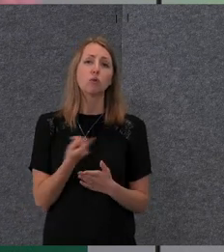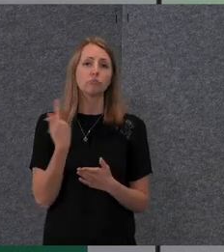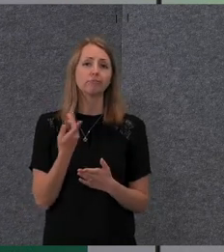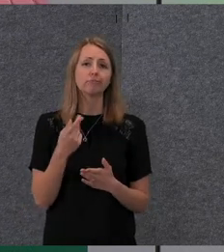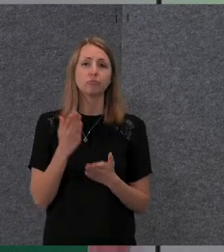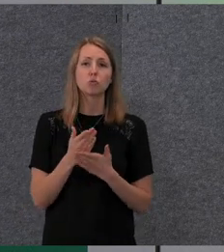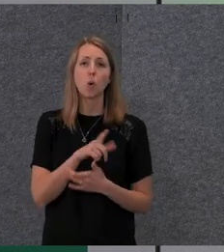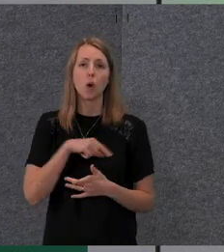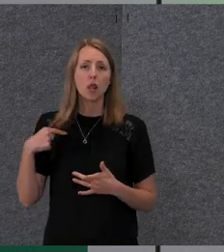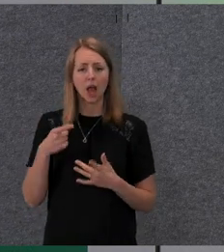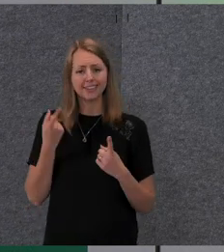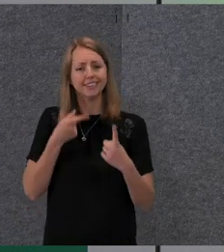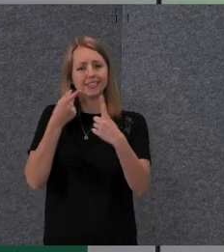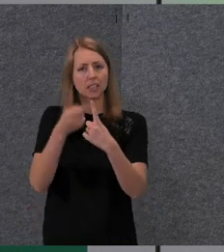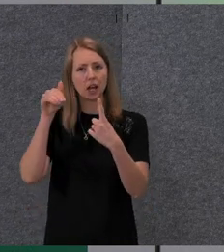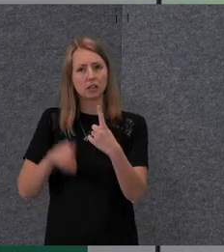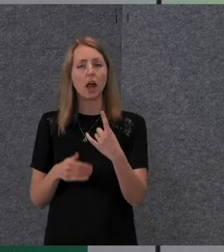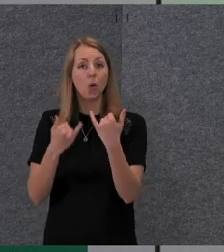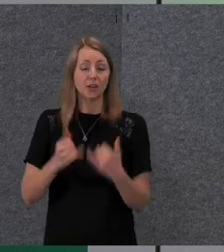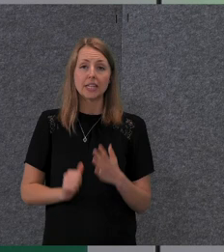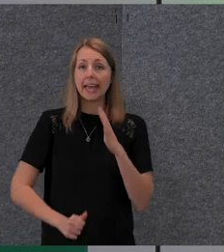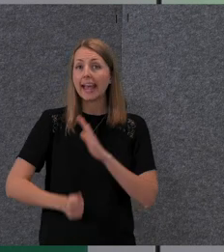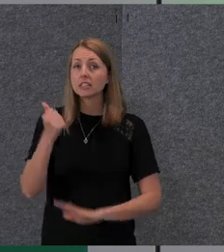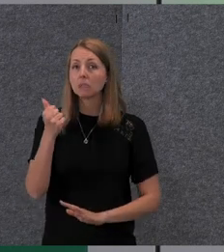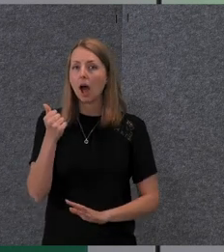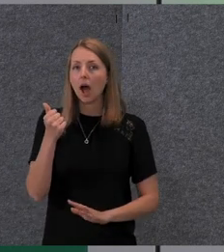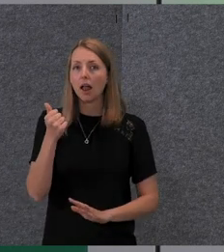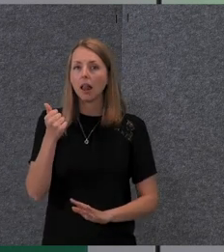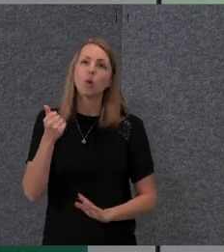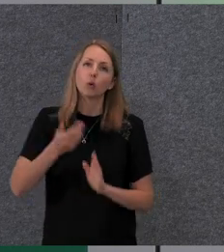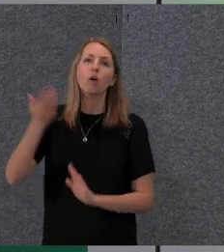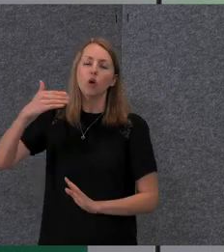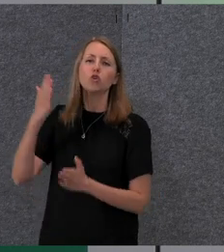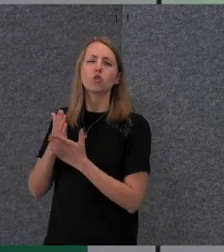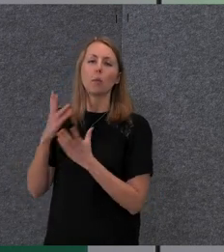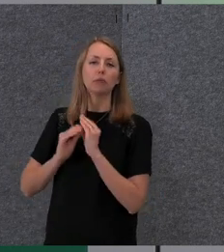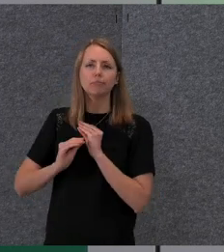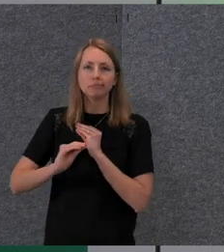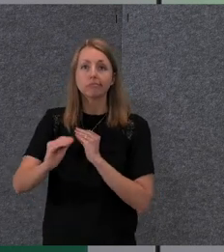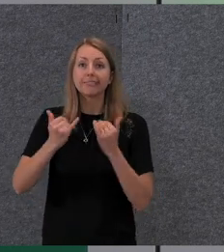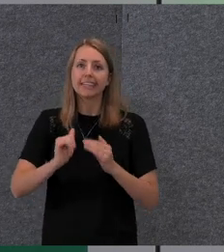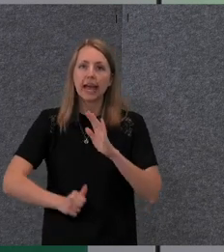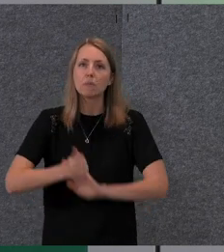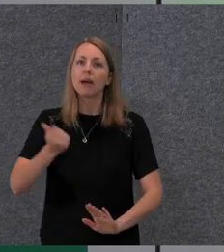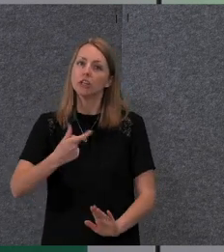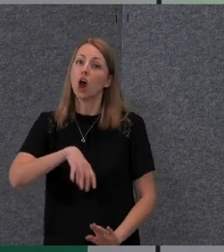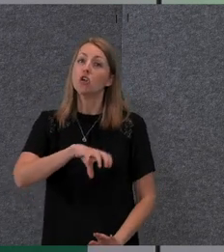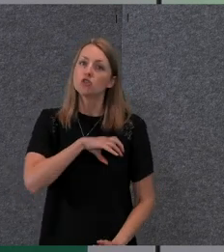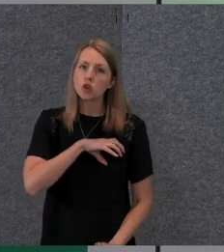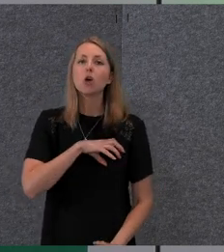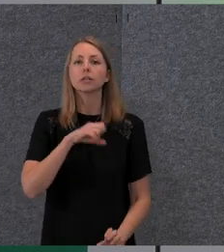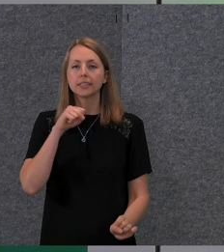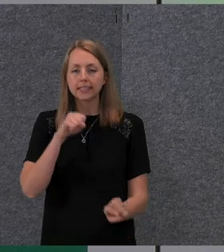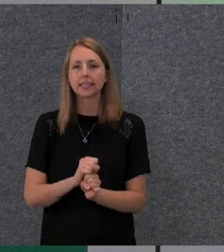und wir haben jetzt zum ersten Mal oder zum ersten Mal seit langem, kann man sagen, die große Chance, dem